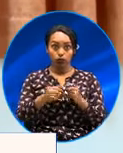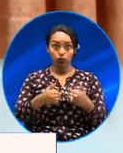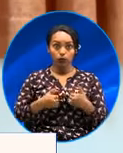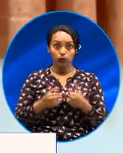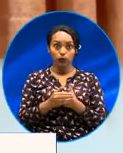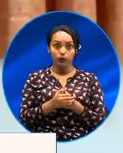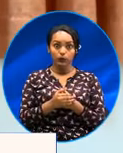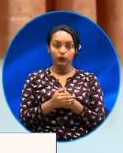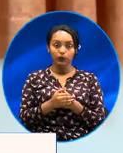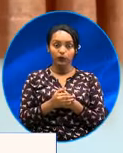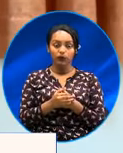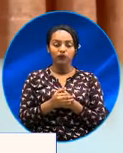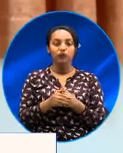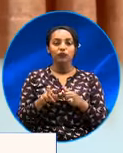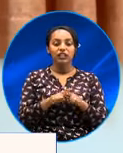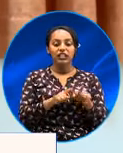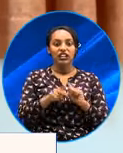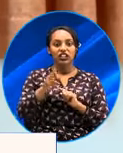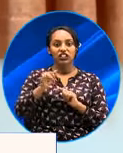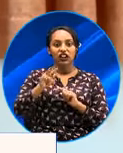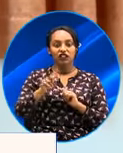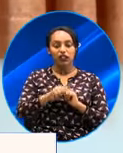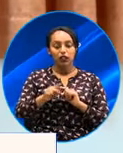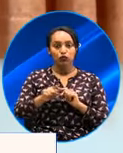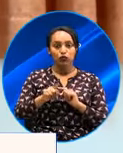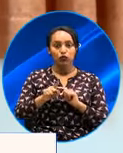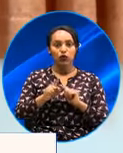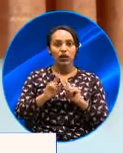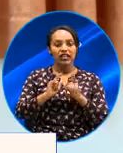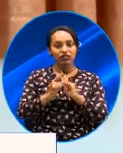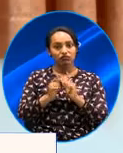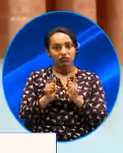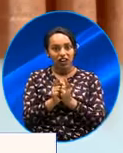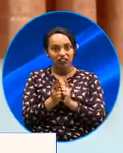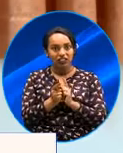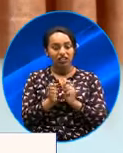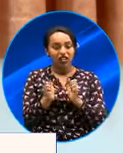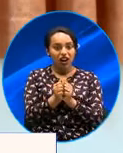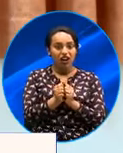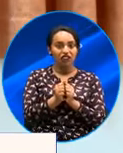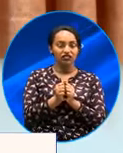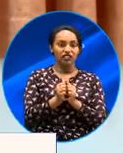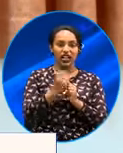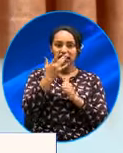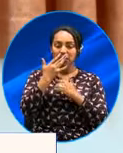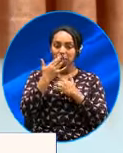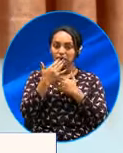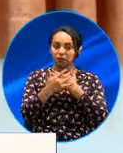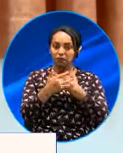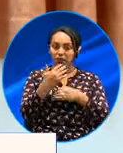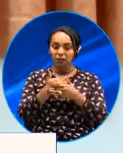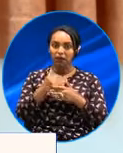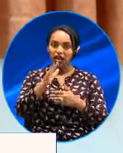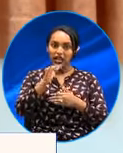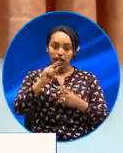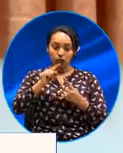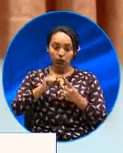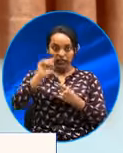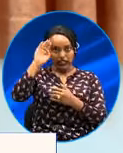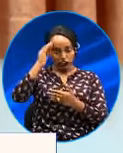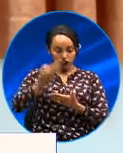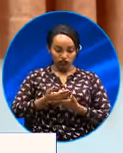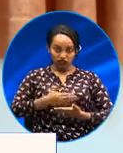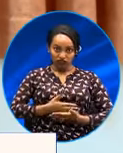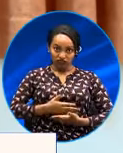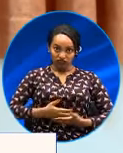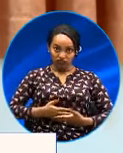አሉ። ልክ እንደ ኤች አይቪ ደግሞ ከግብረ ስጋ ጋር ከደም ንክኪ ጋር የሚመጡ እንደ ሄፓታይተስ ቢና ከእናት ወደ